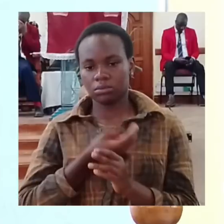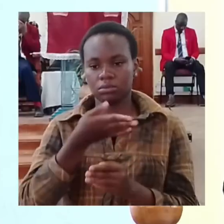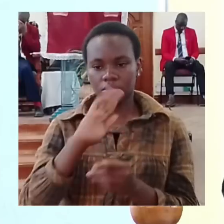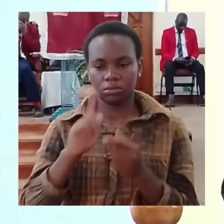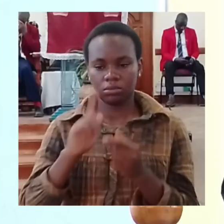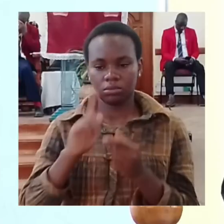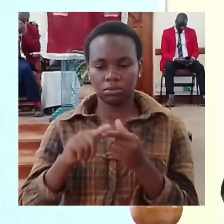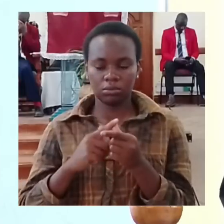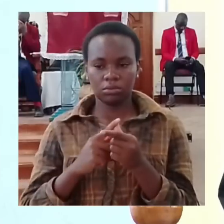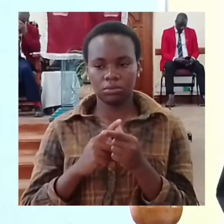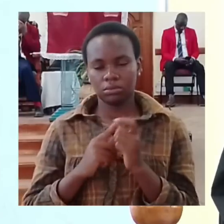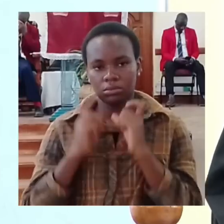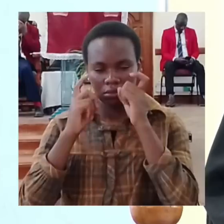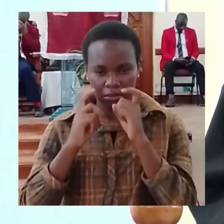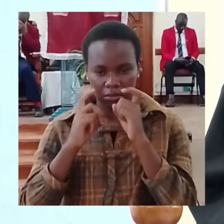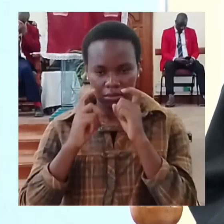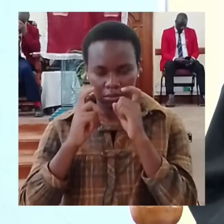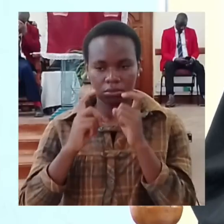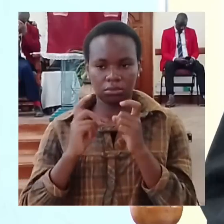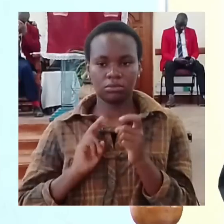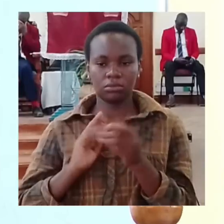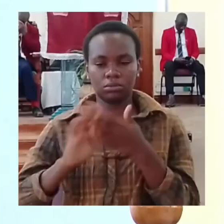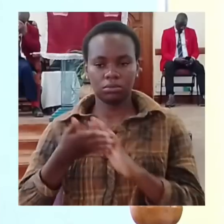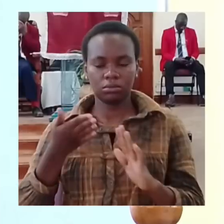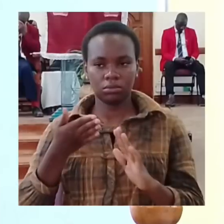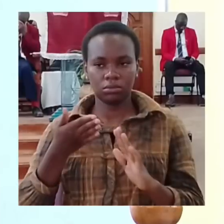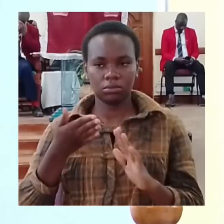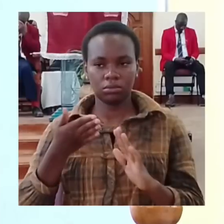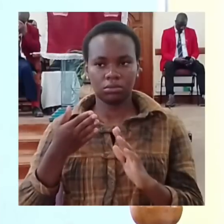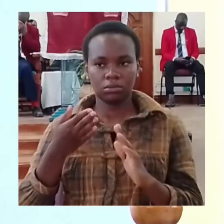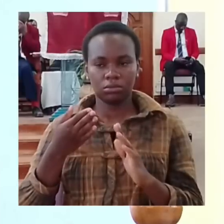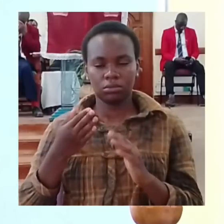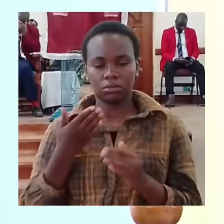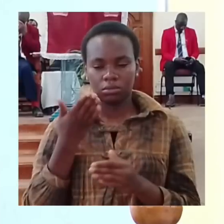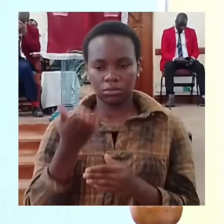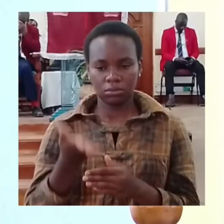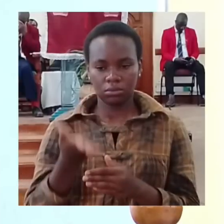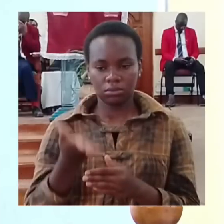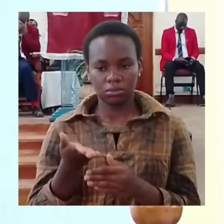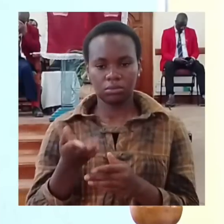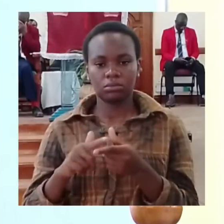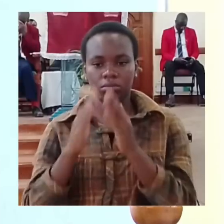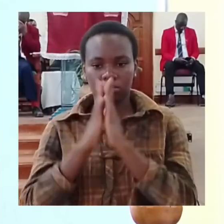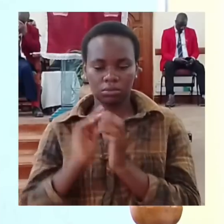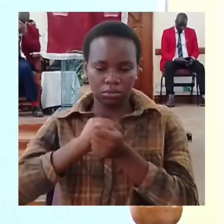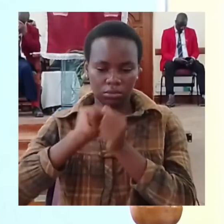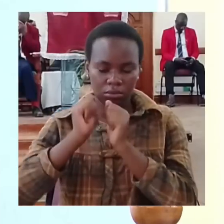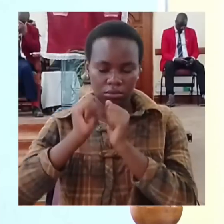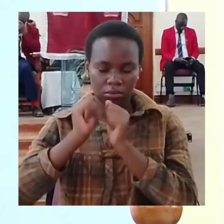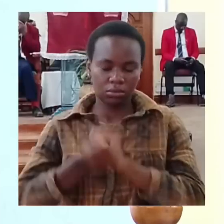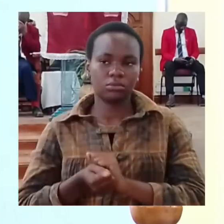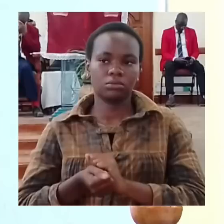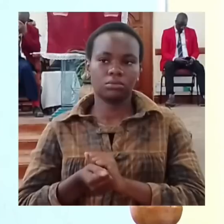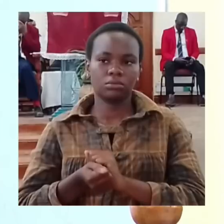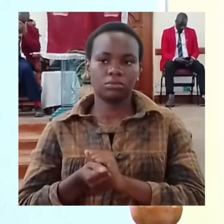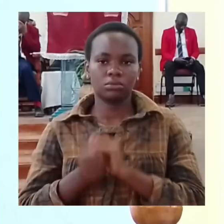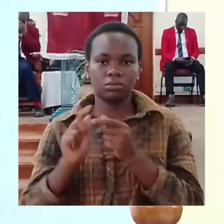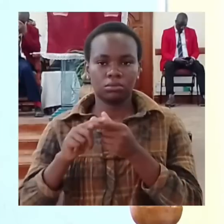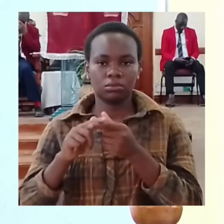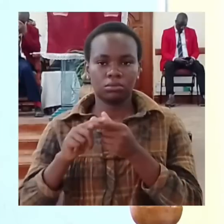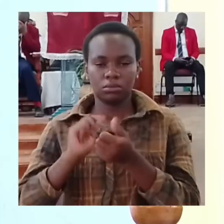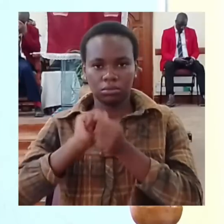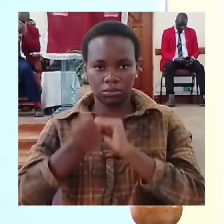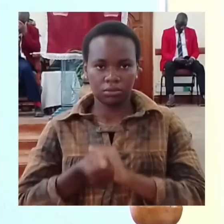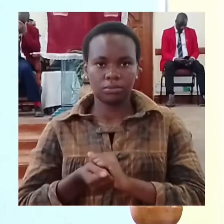Na tukurekerwo tutiroko mbere yaku kuga twi sorry. Turoka mbere yaku tukihoya kugarurwo Ngai.